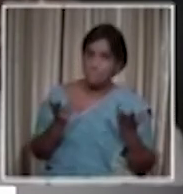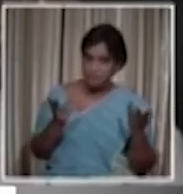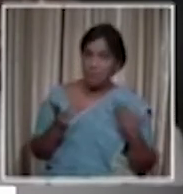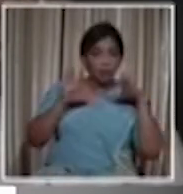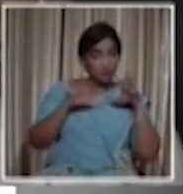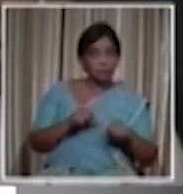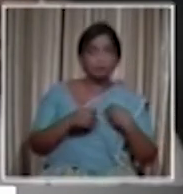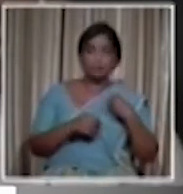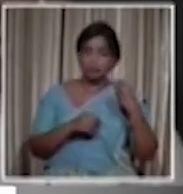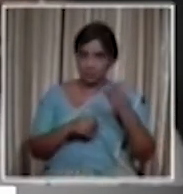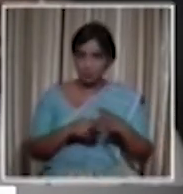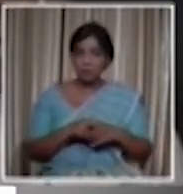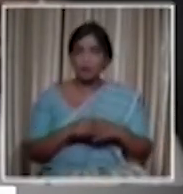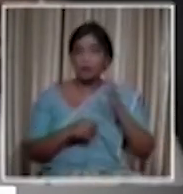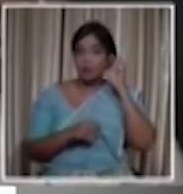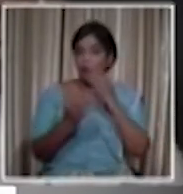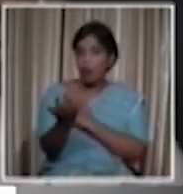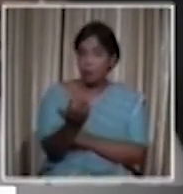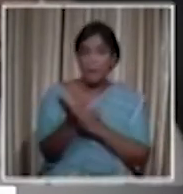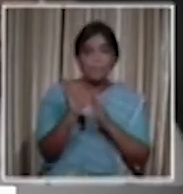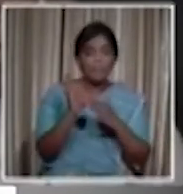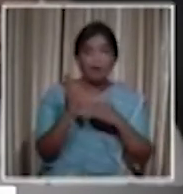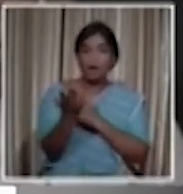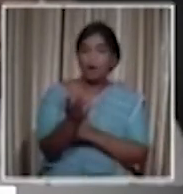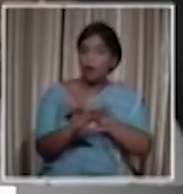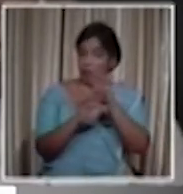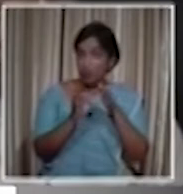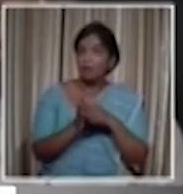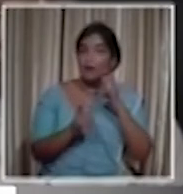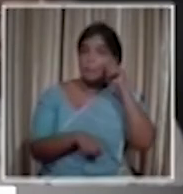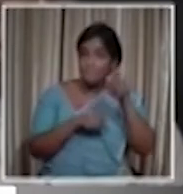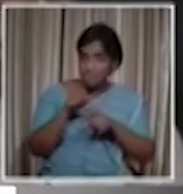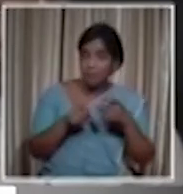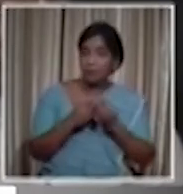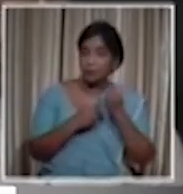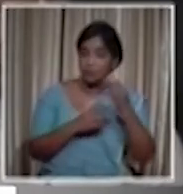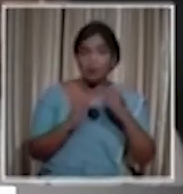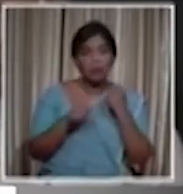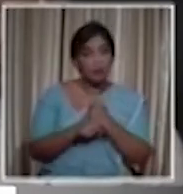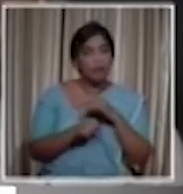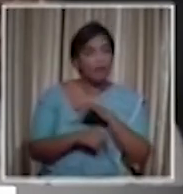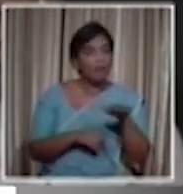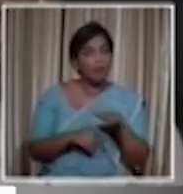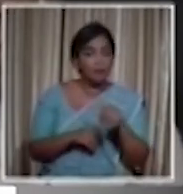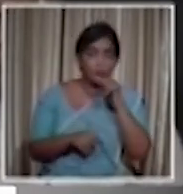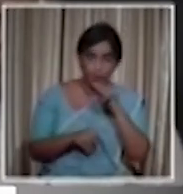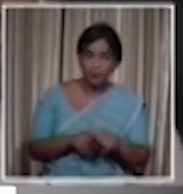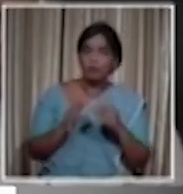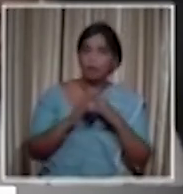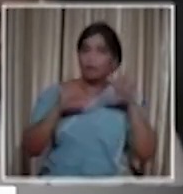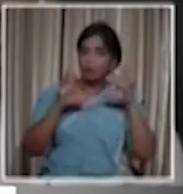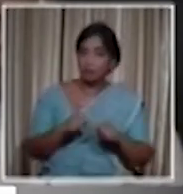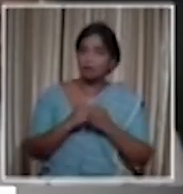සහනය ලබලා දෙනවා ස්වර්ණ භූමි මහවැලි ආදී ඔක්කොමගින් ජනතාවට පවර ඇති රජයේ ඉඩම් සින්නක්කරවම ලබා